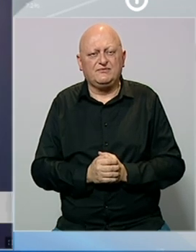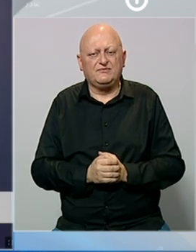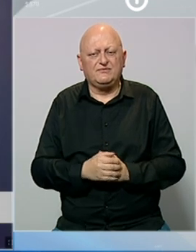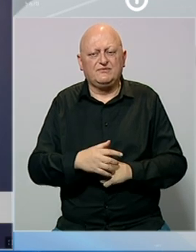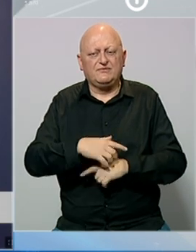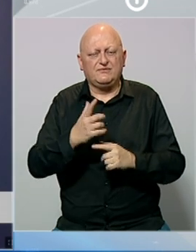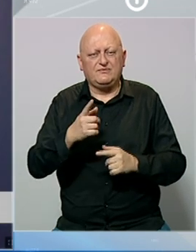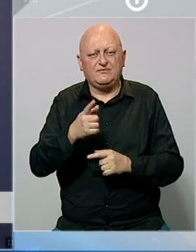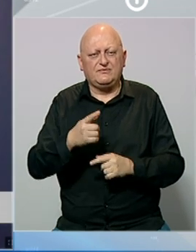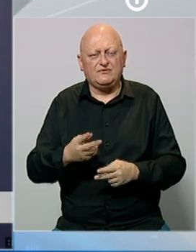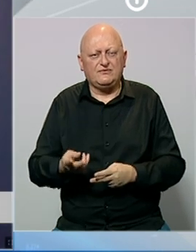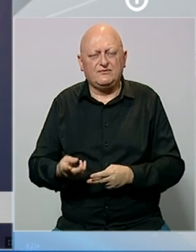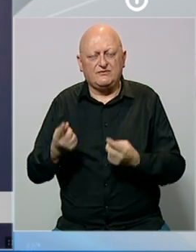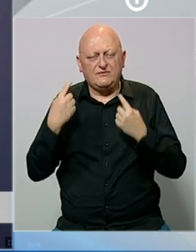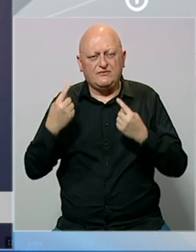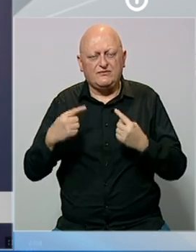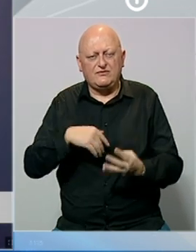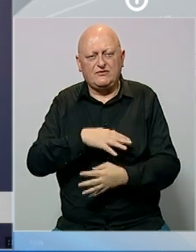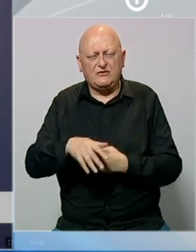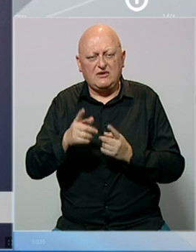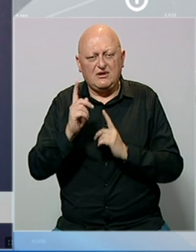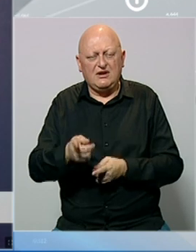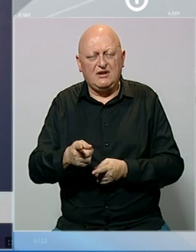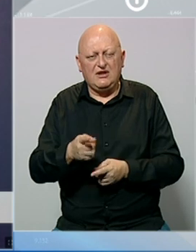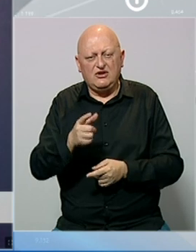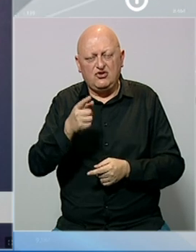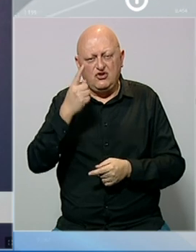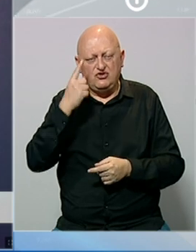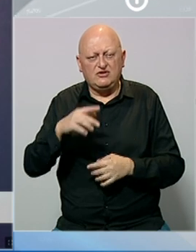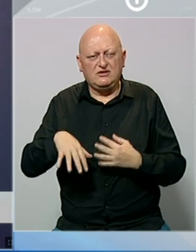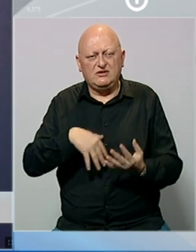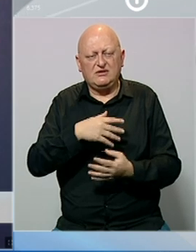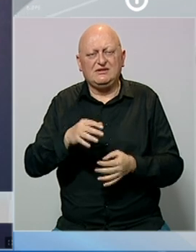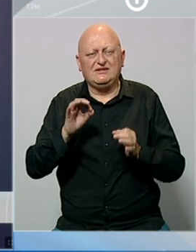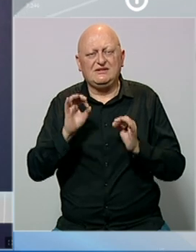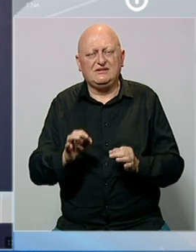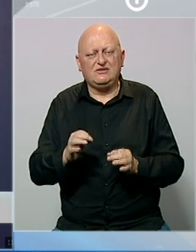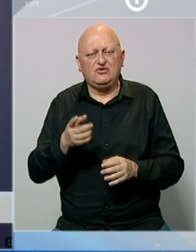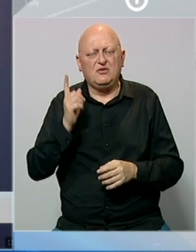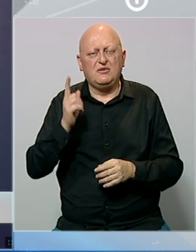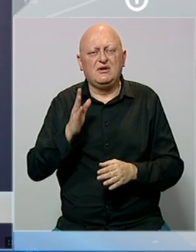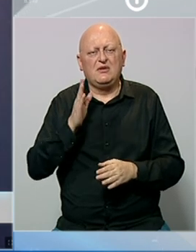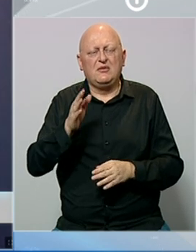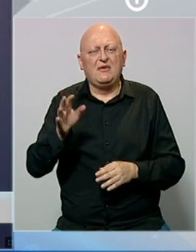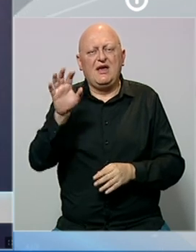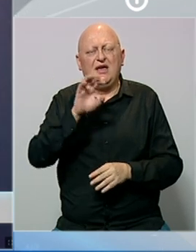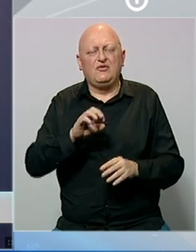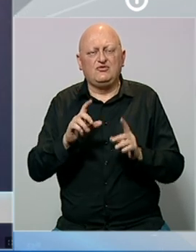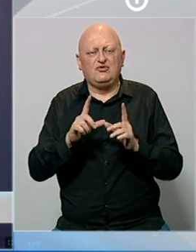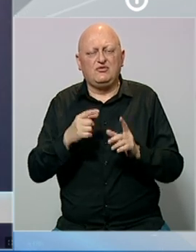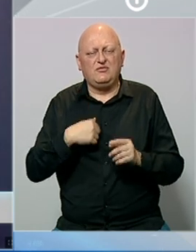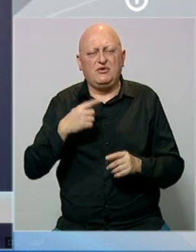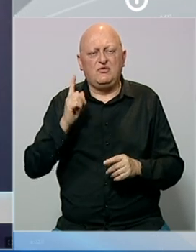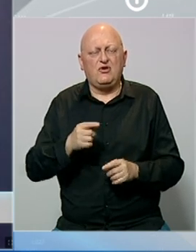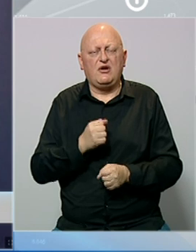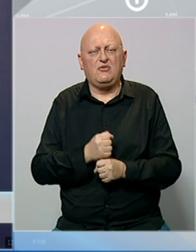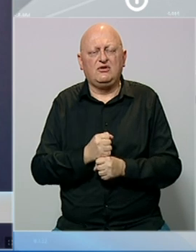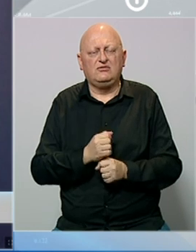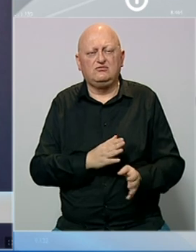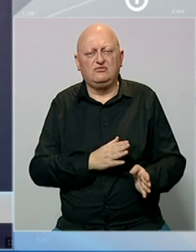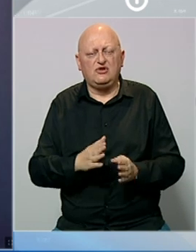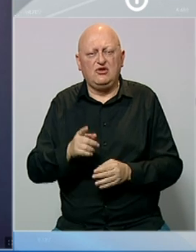Jasno je da je ovo eskalacija sukoba, eskalacija rata, to znači eskalaciju sigurnosne prijetnje prema Evropskoj uniji. I mi moramo djelovati u